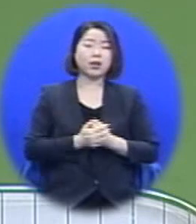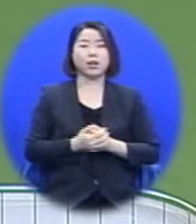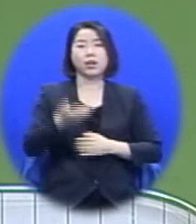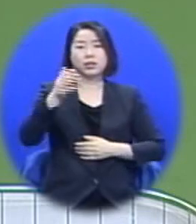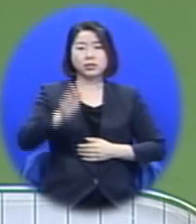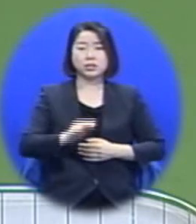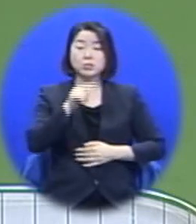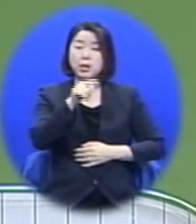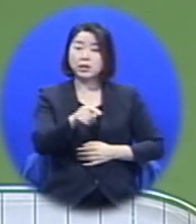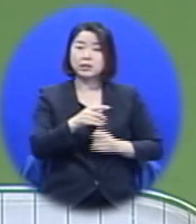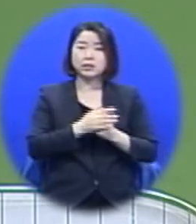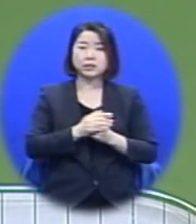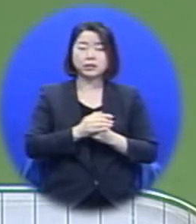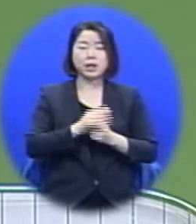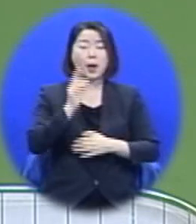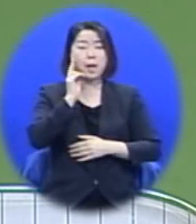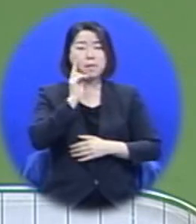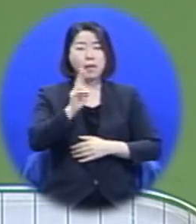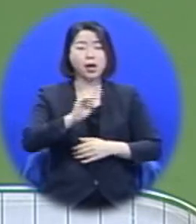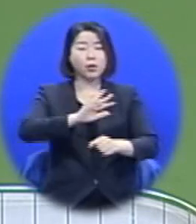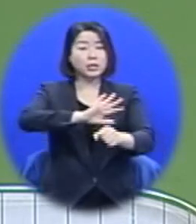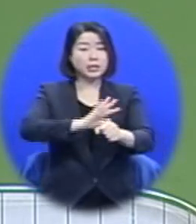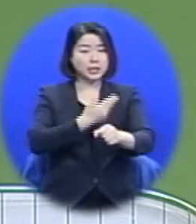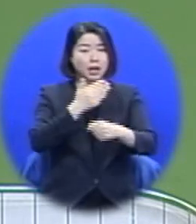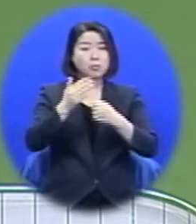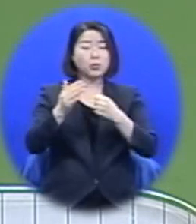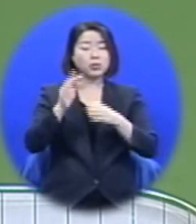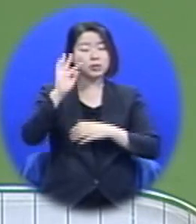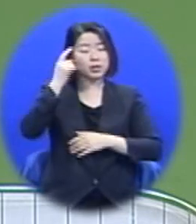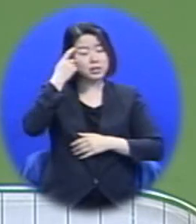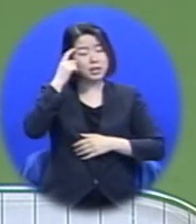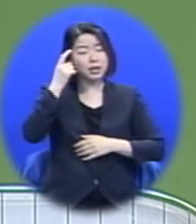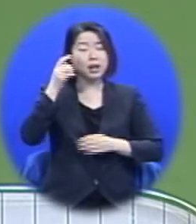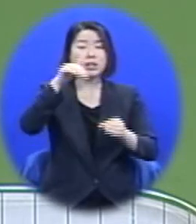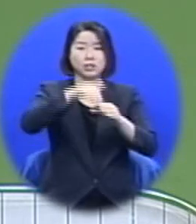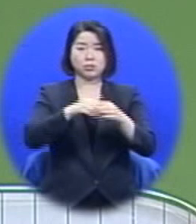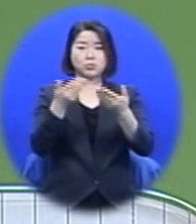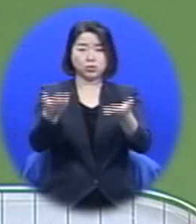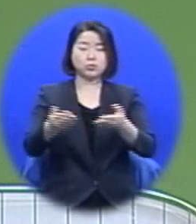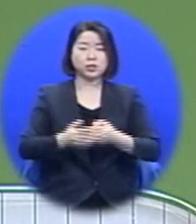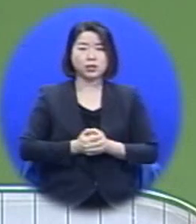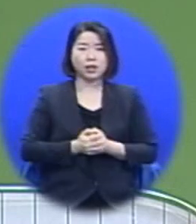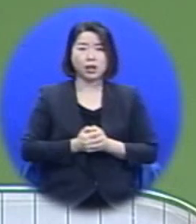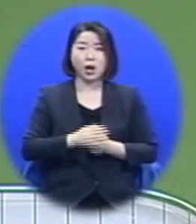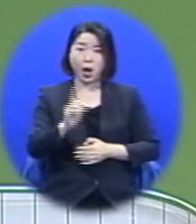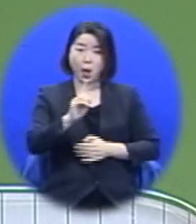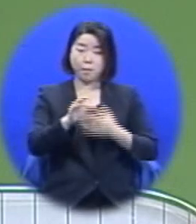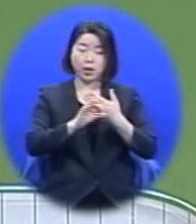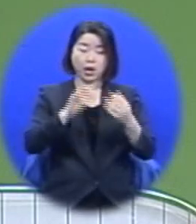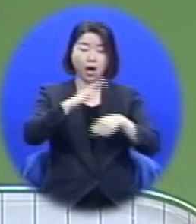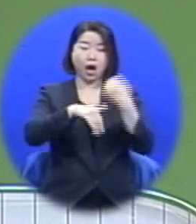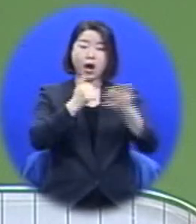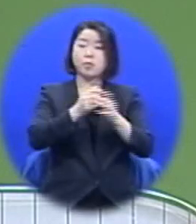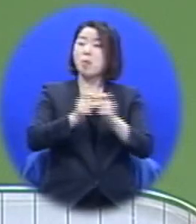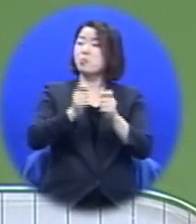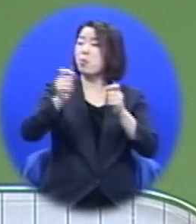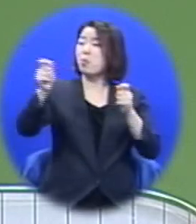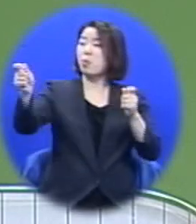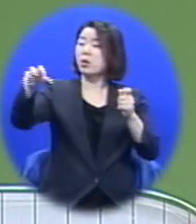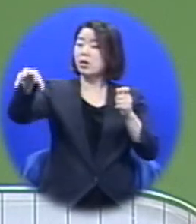그렇지만 그것은 아주 잘못된 어떤 왜곡된 생각을 우리에게 심어줍니다 뭐냐면 하나님은 멀리